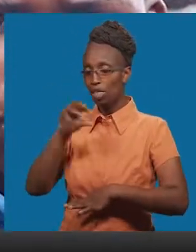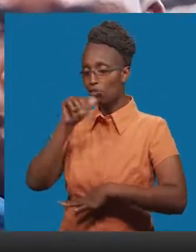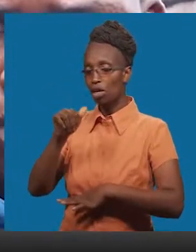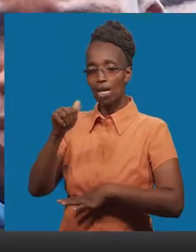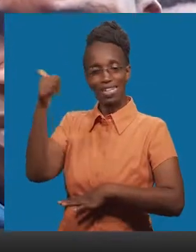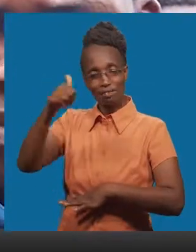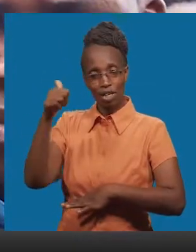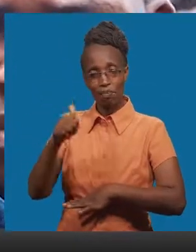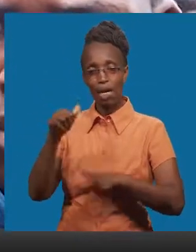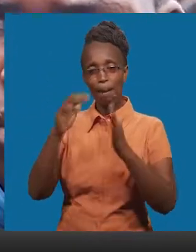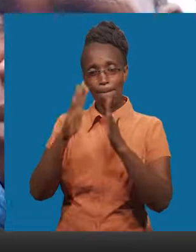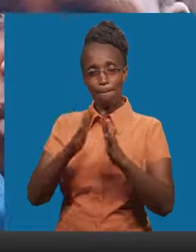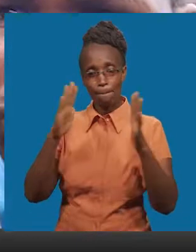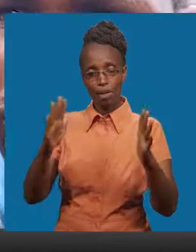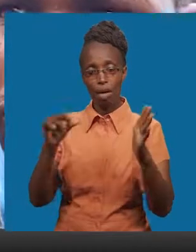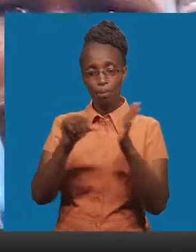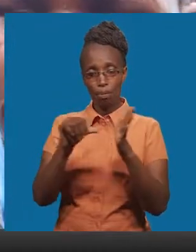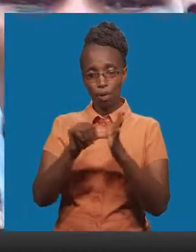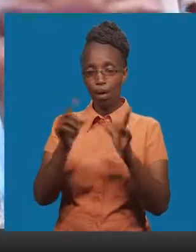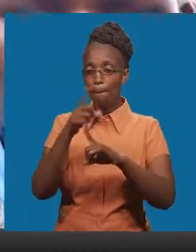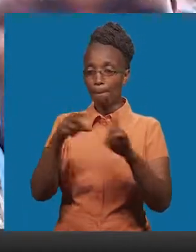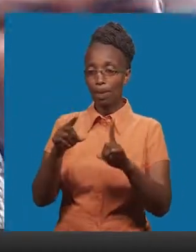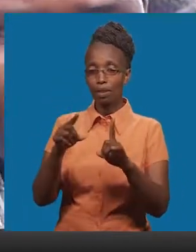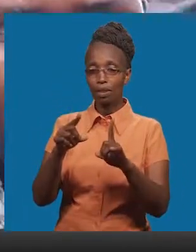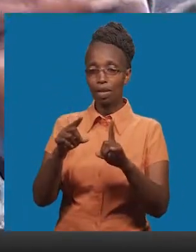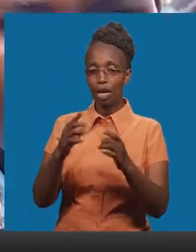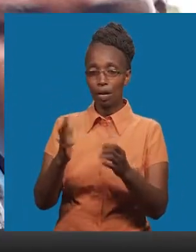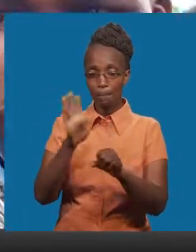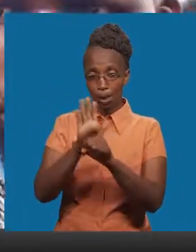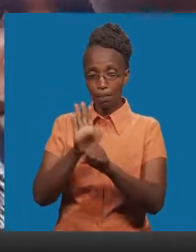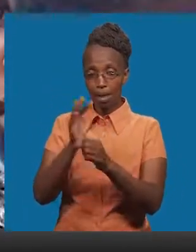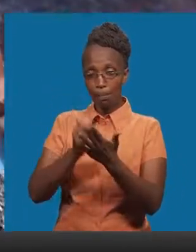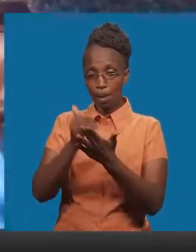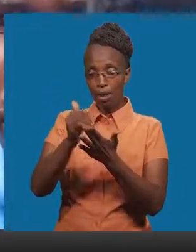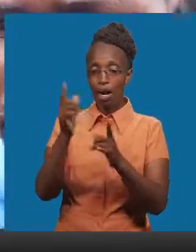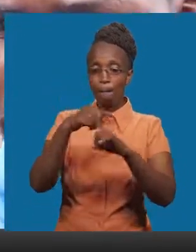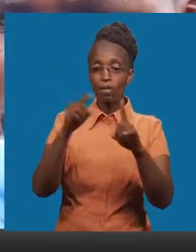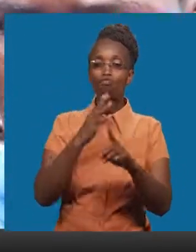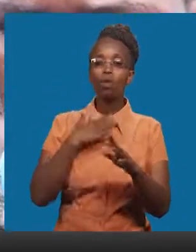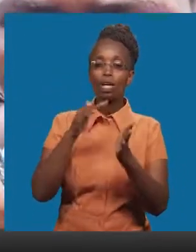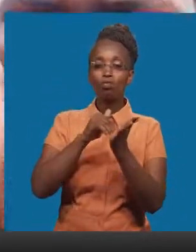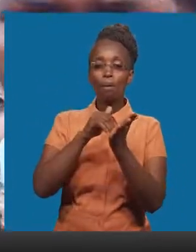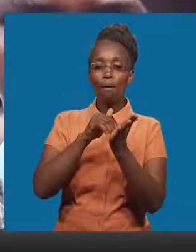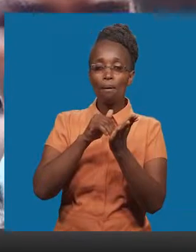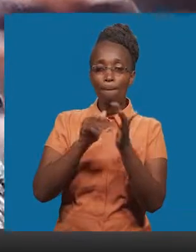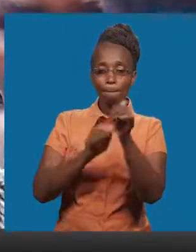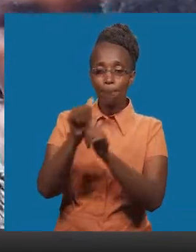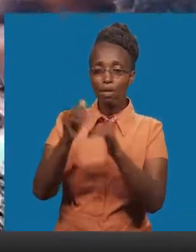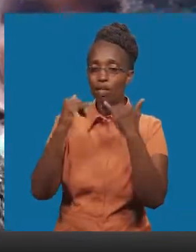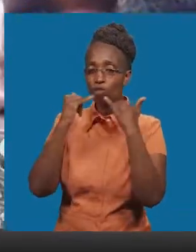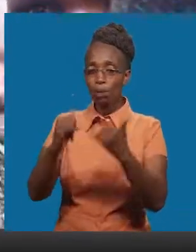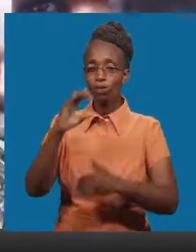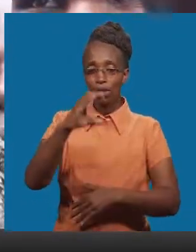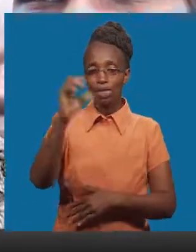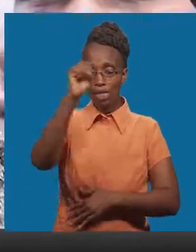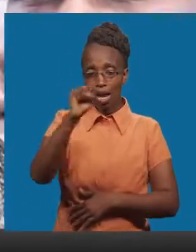insecurity has not been a major issue in Machakos, but also in major parts of the country. Yes. And I would love to pass the message to the